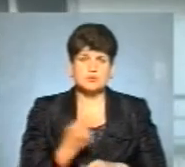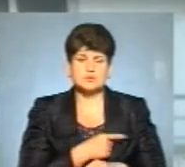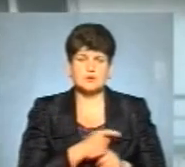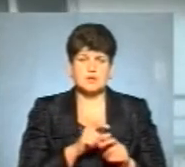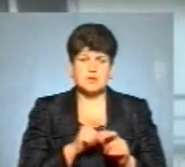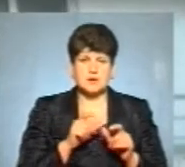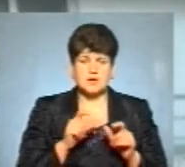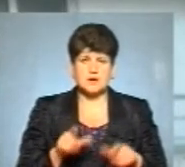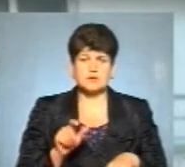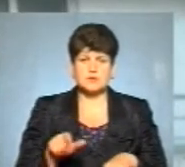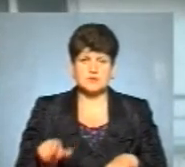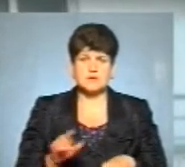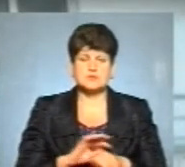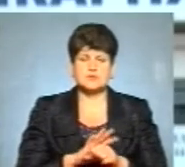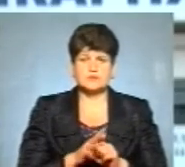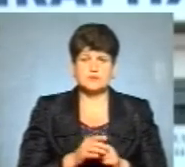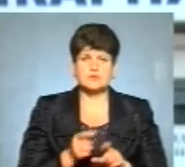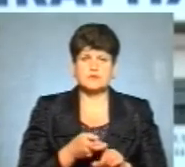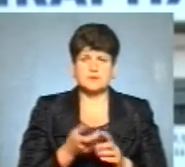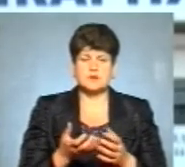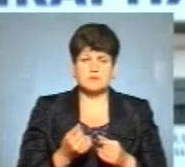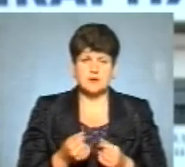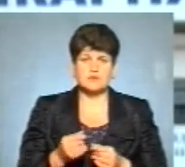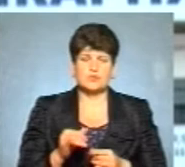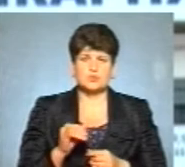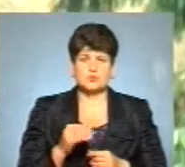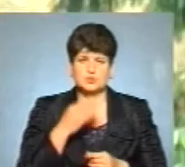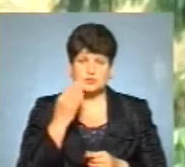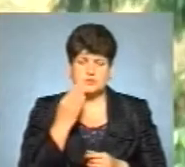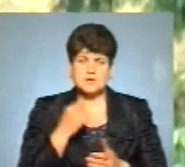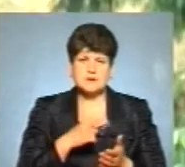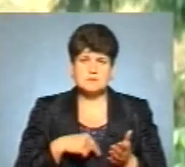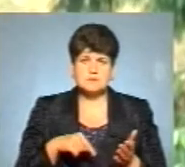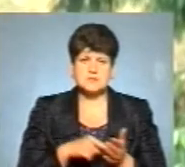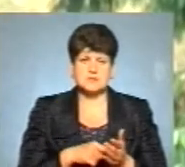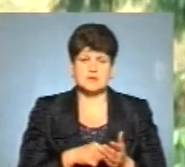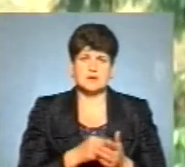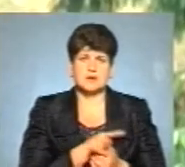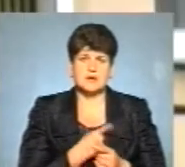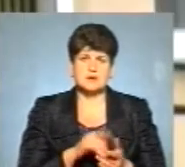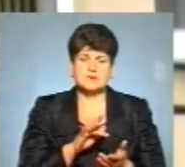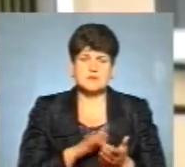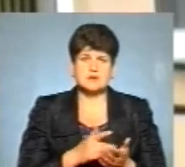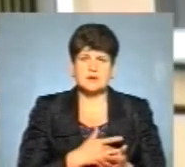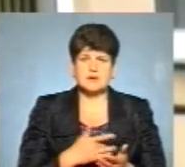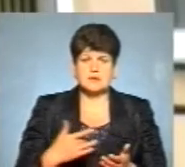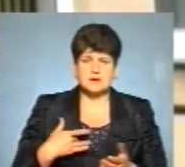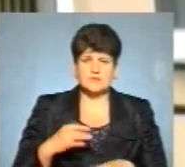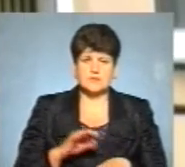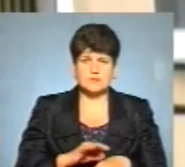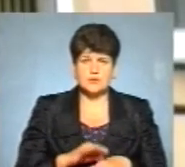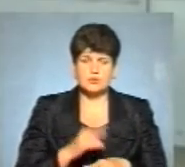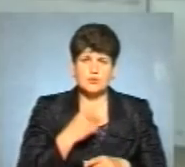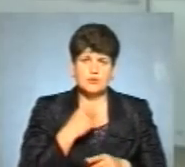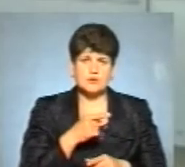пацієнтів із коронавірусною інфекцією приймають в Ужгородській міській клінічній лікарні та центрі легеневих хвороб. Про заповненість відділень там розповідають